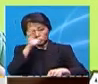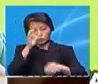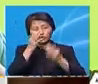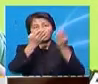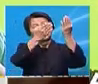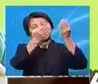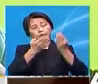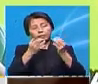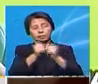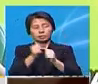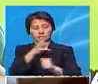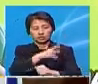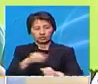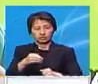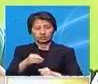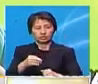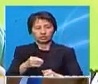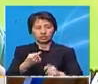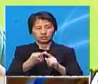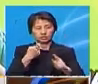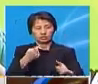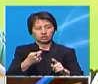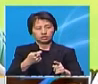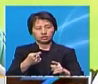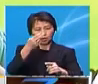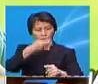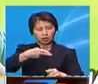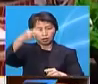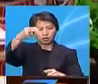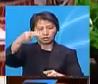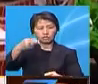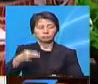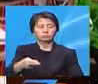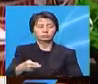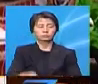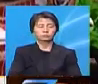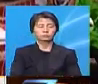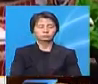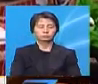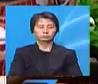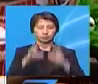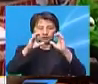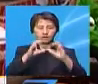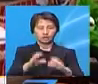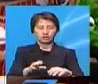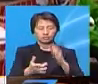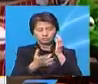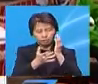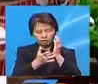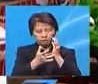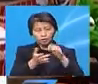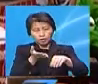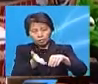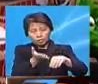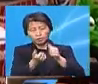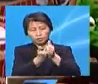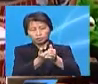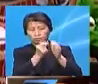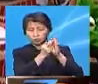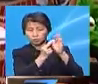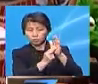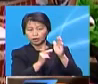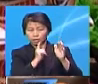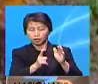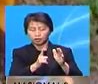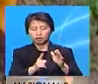keberkatan dan juga dari sudut halal dan toyiban. Kaedah dan teknik sembelih yang mengikut syariat dan syarak secara